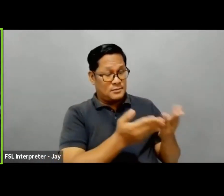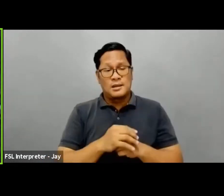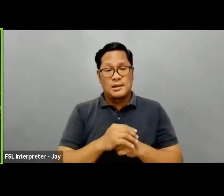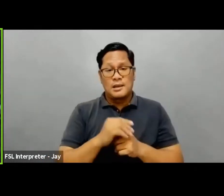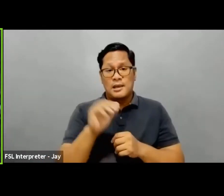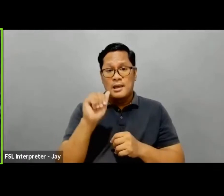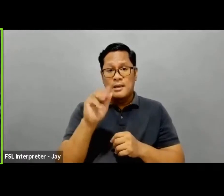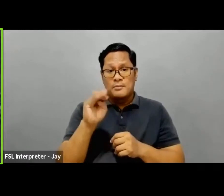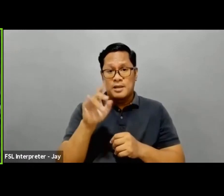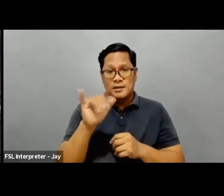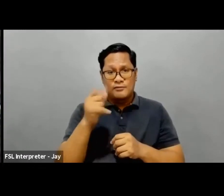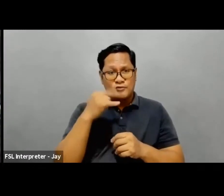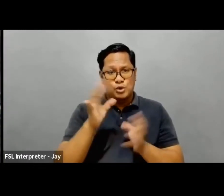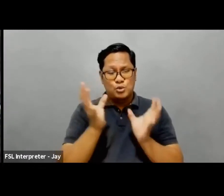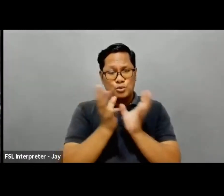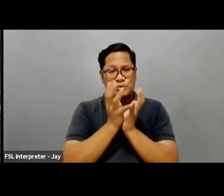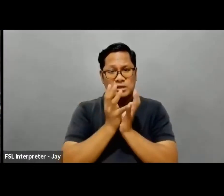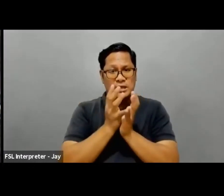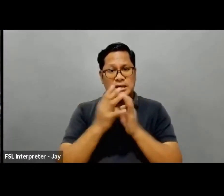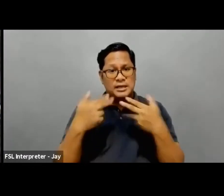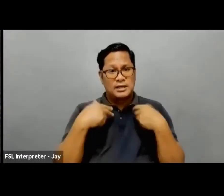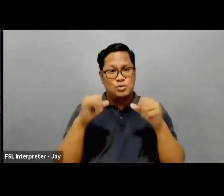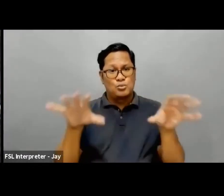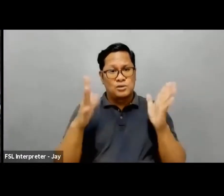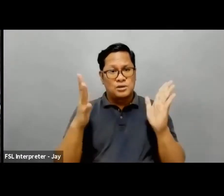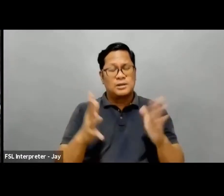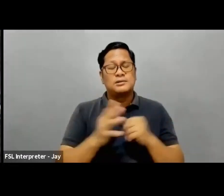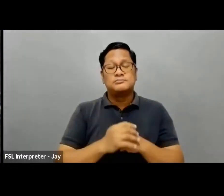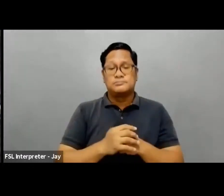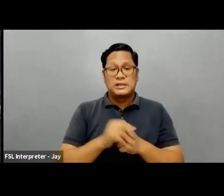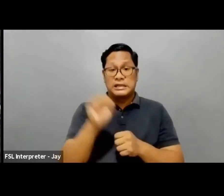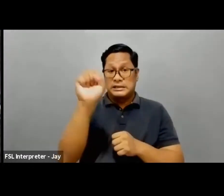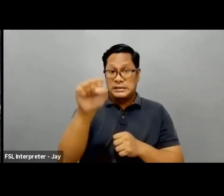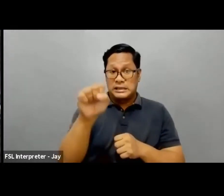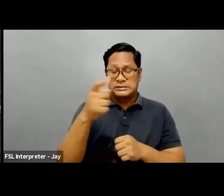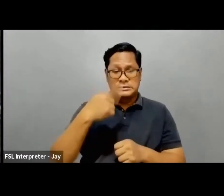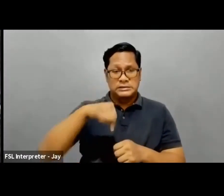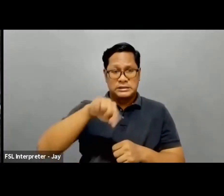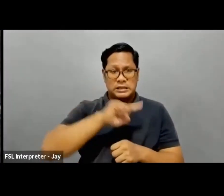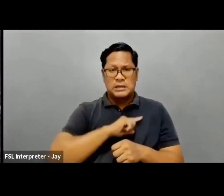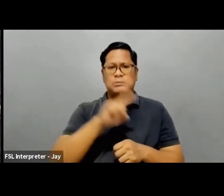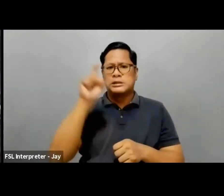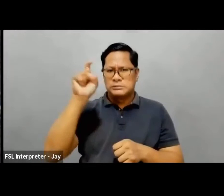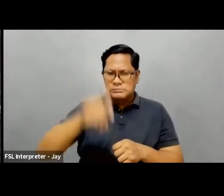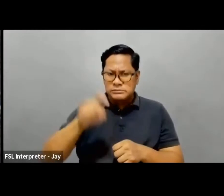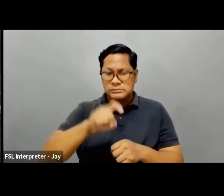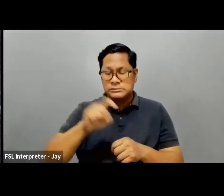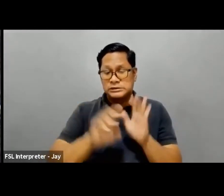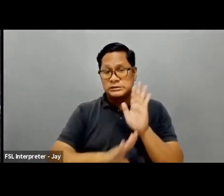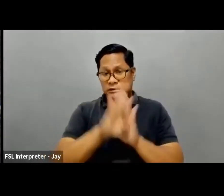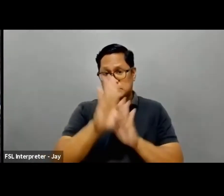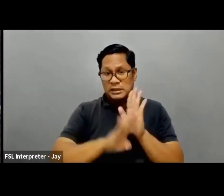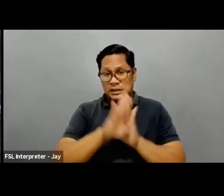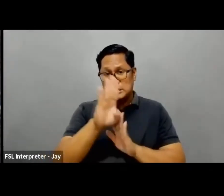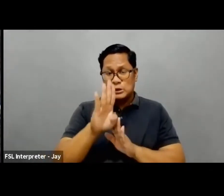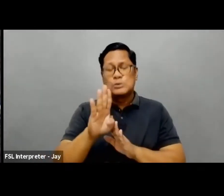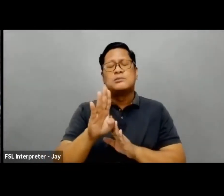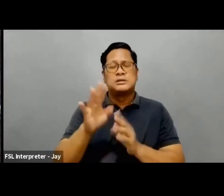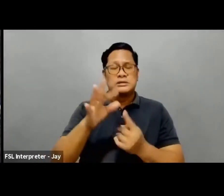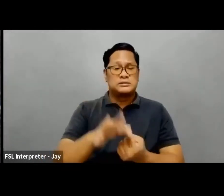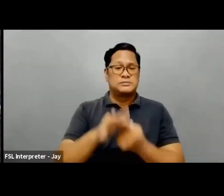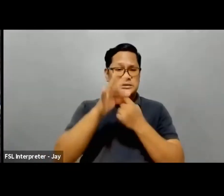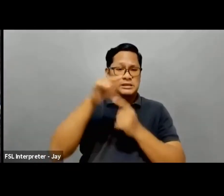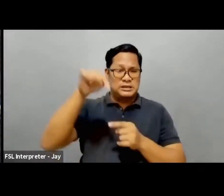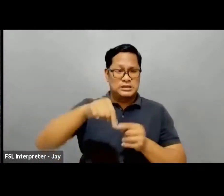health worker? Sa amin po, mahalaga rin po na i-develop yung community health worker, lalo na po sa mga komunidad